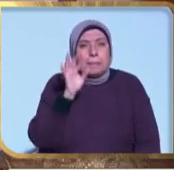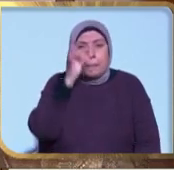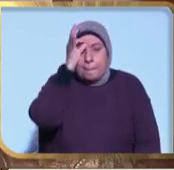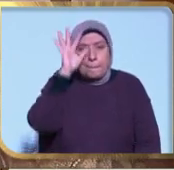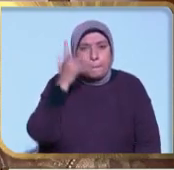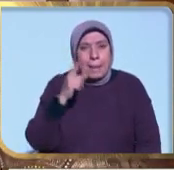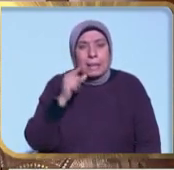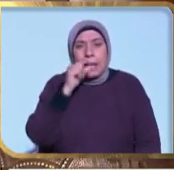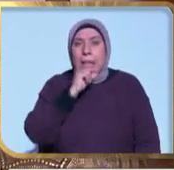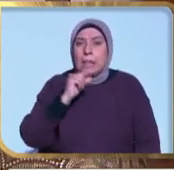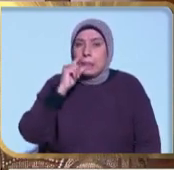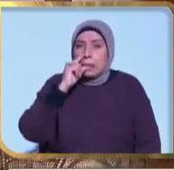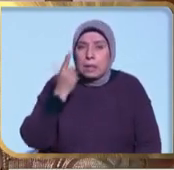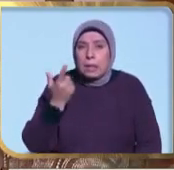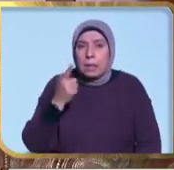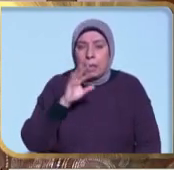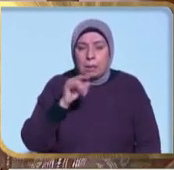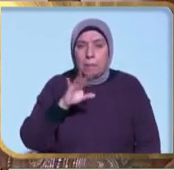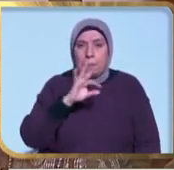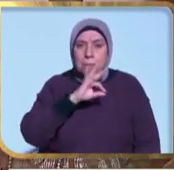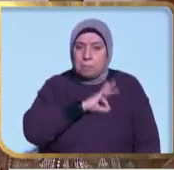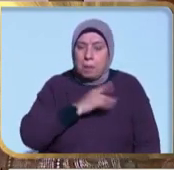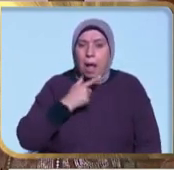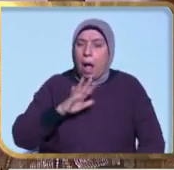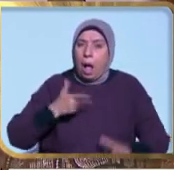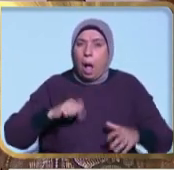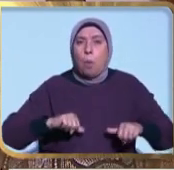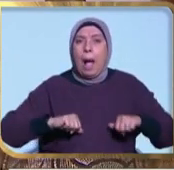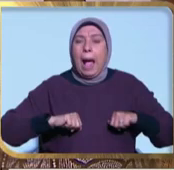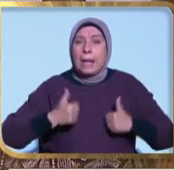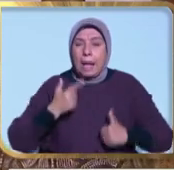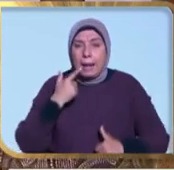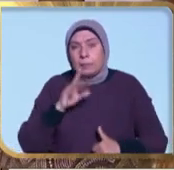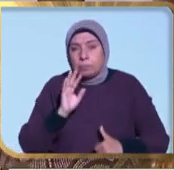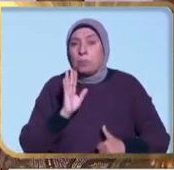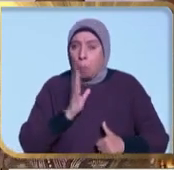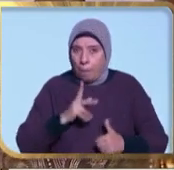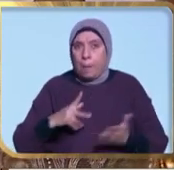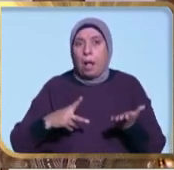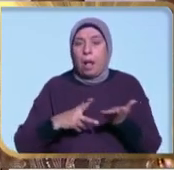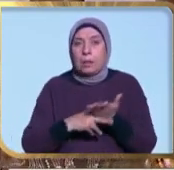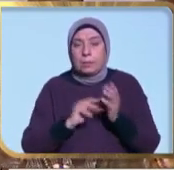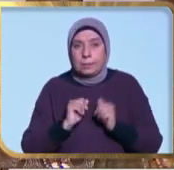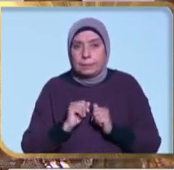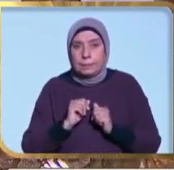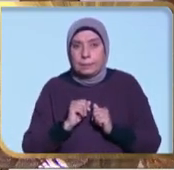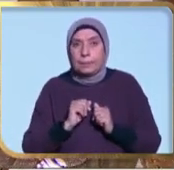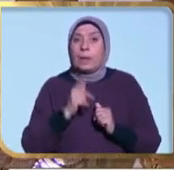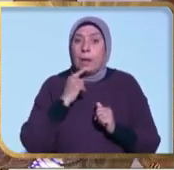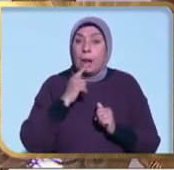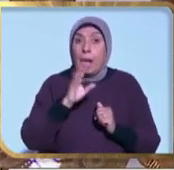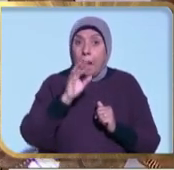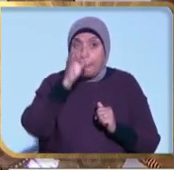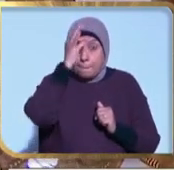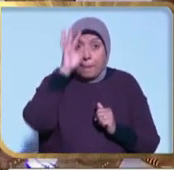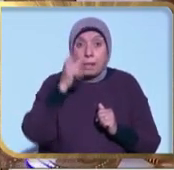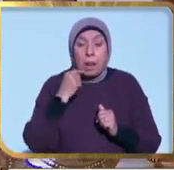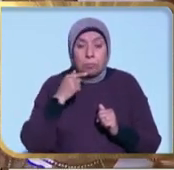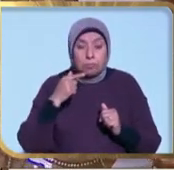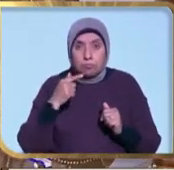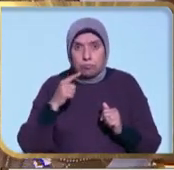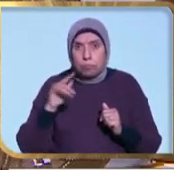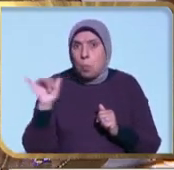دينيه او دنيويه بل قد يصل ذلك الى حد الوجوب اذا تعلق انك